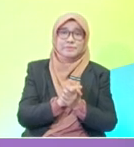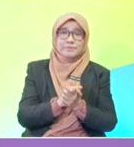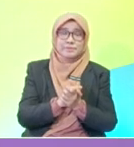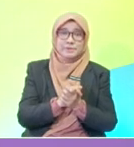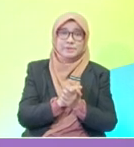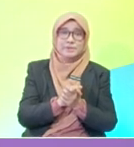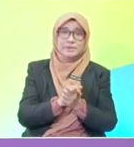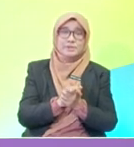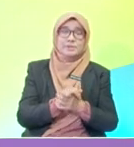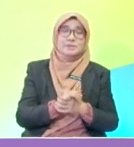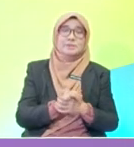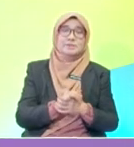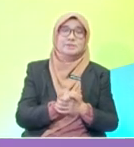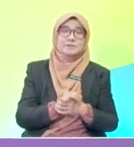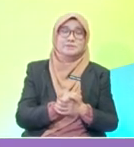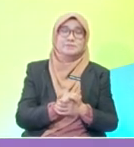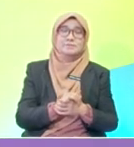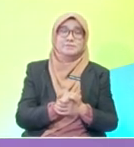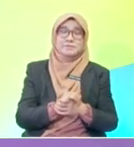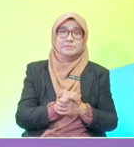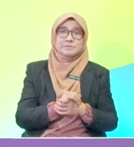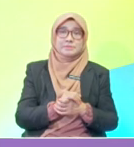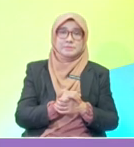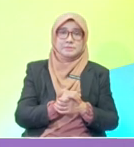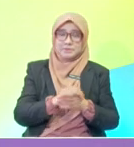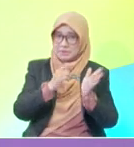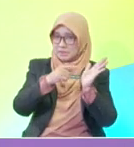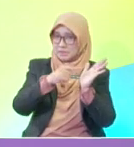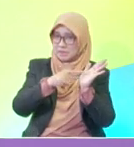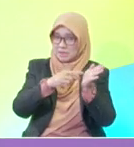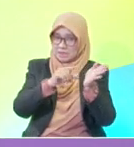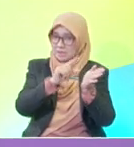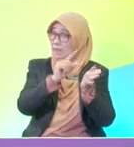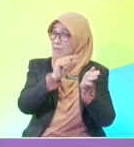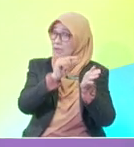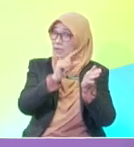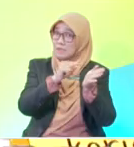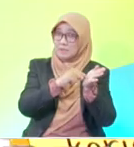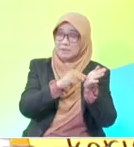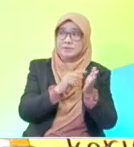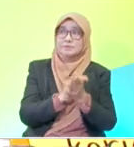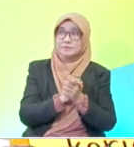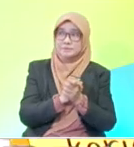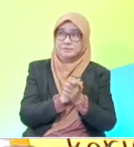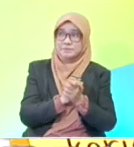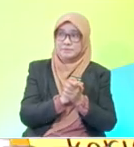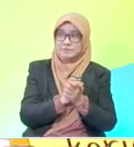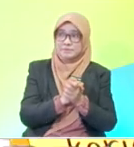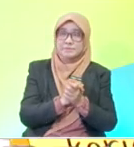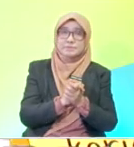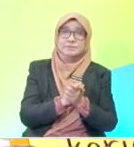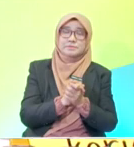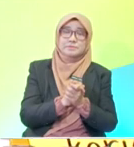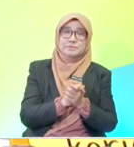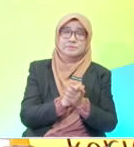pita pelekat. Okey, tampal dekat ni. Bahagian ni? Macam ni. Okey. Tampal macam ni. Okey, hujung ni macam mana?